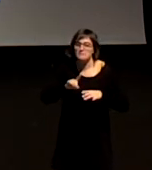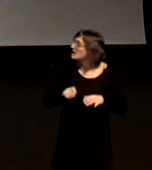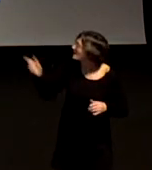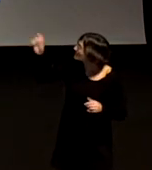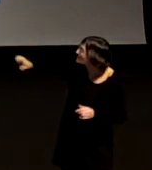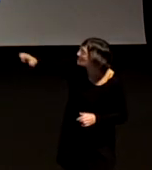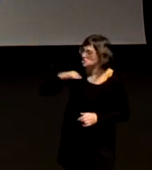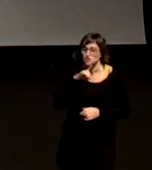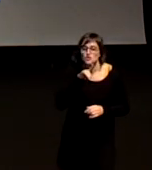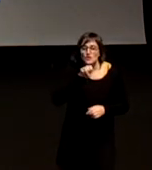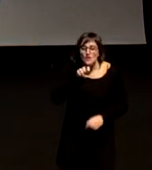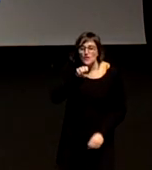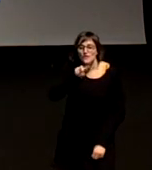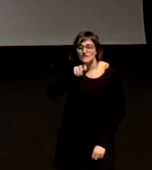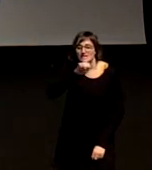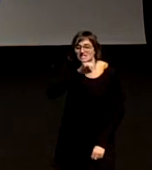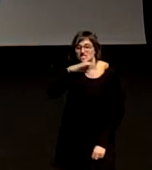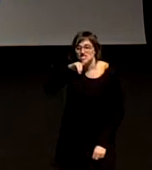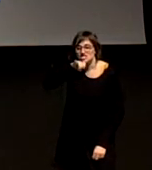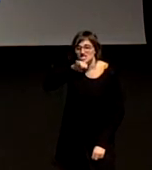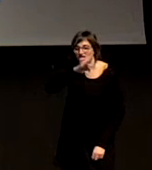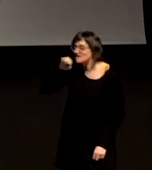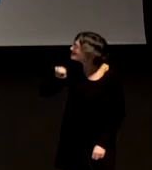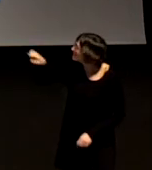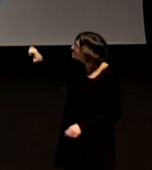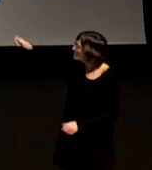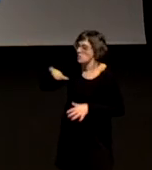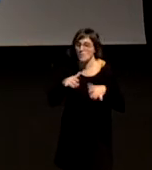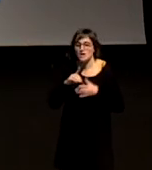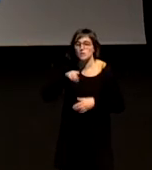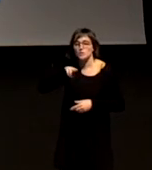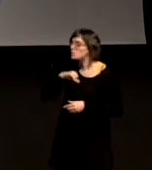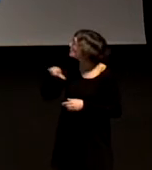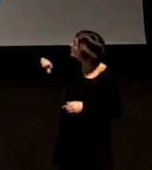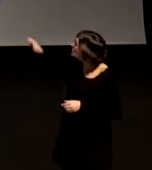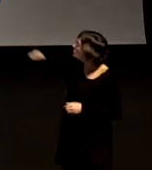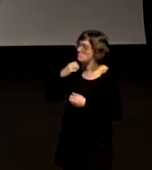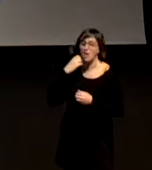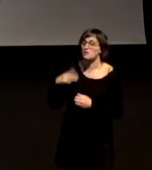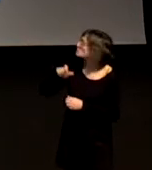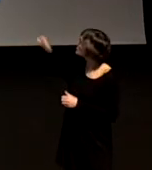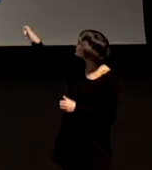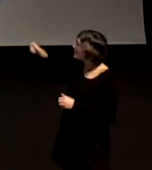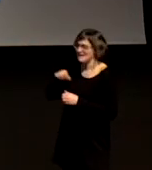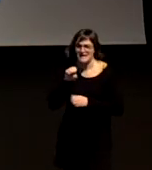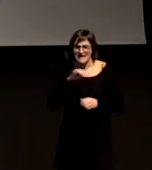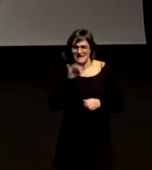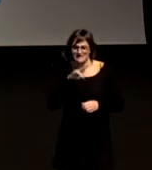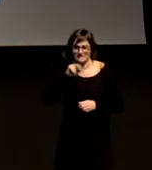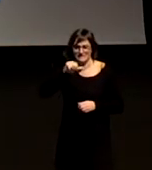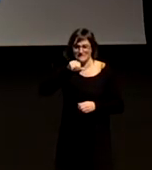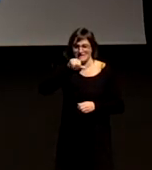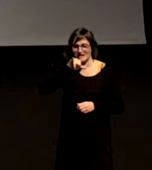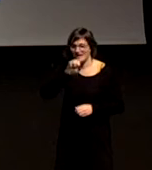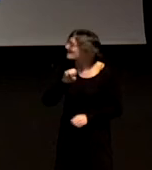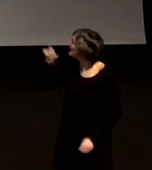le hibou moyen-duc la dame blanche ou chouette effraie la chouette de tengmalm et le petit duc quand je vous parlais